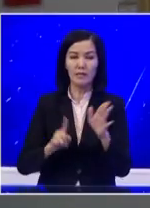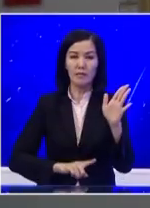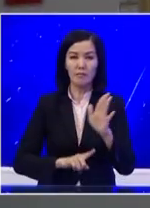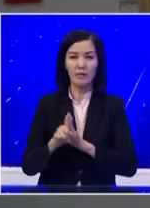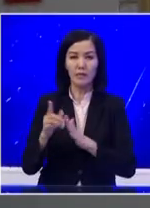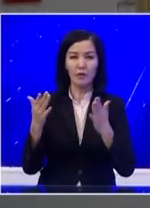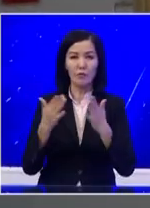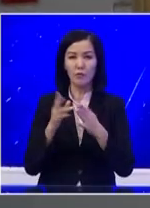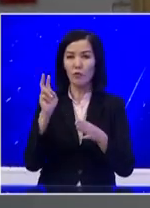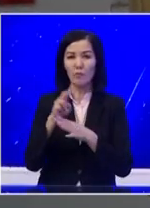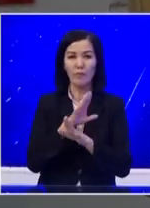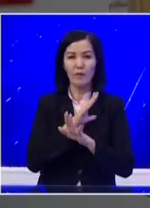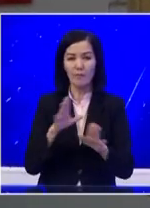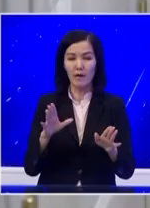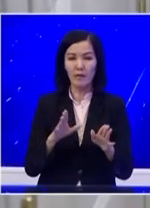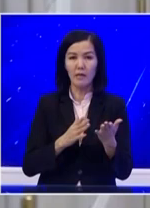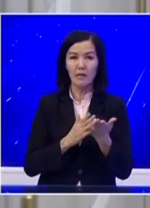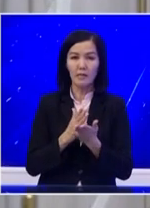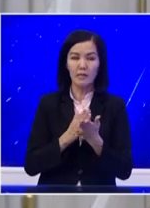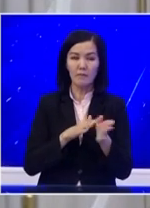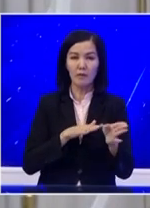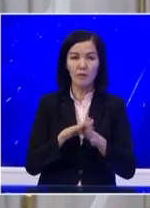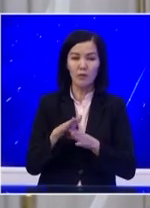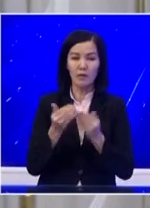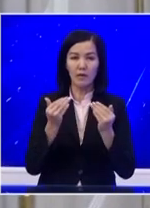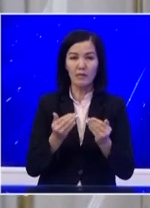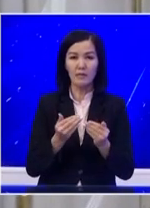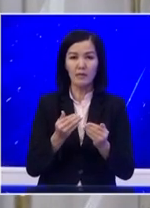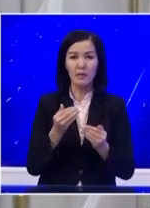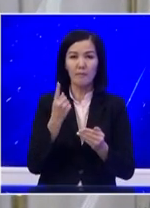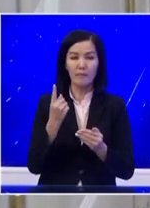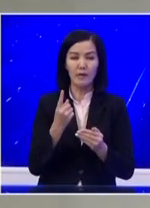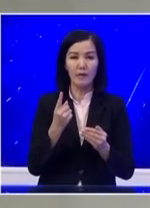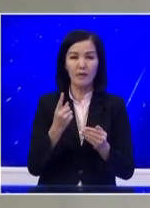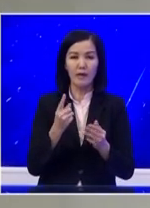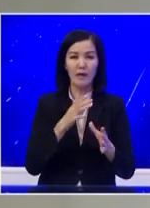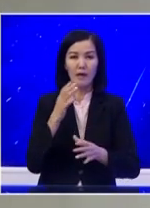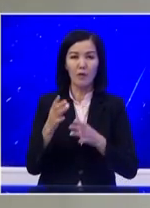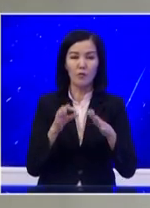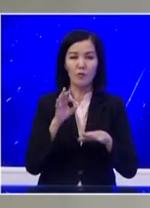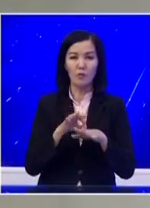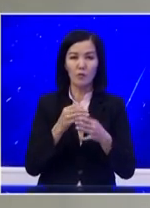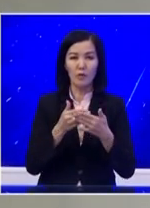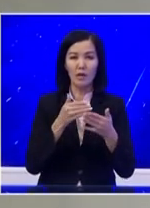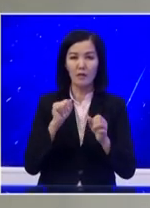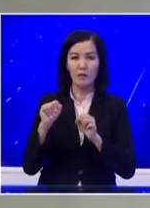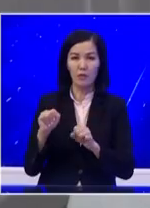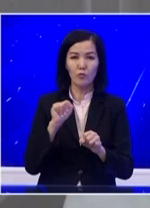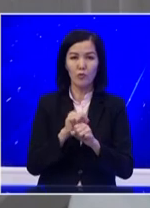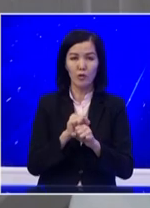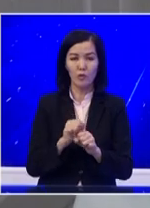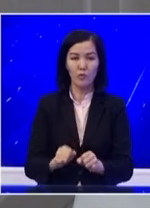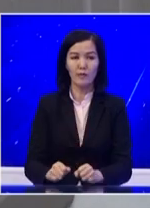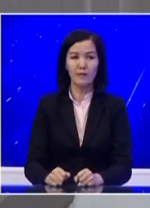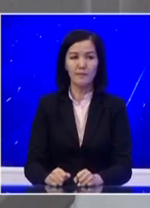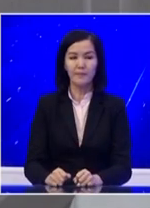бетін көрінмегендер. Қалтқысыз қызметте жүрген олардың қазір бір ғана тілегі бар: жаһанды жайлаған індеттің алдын алу. келеді.